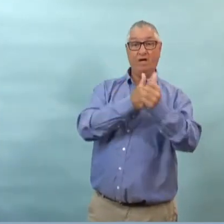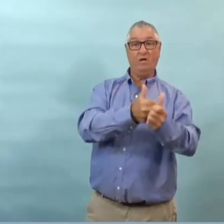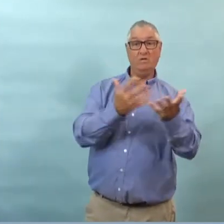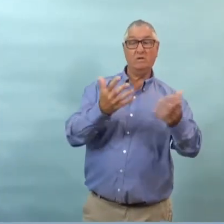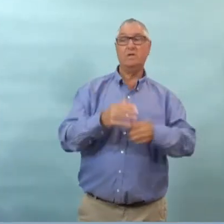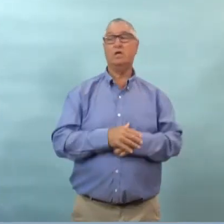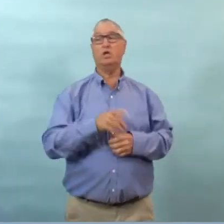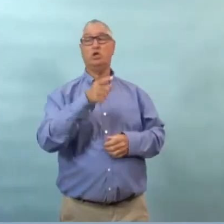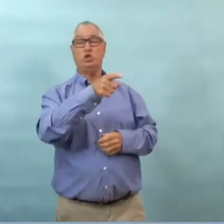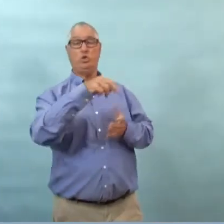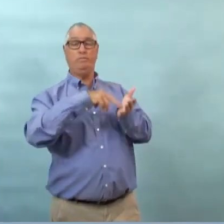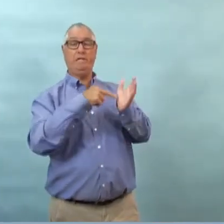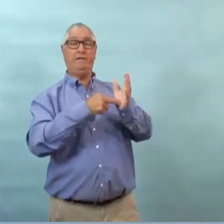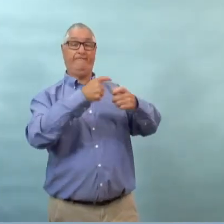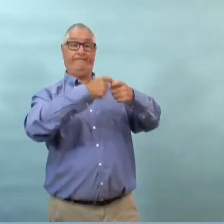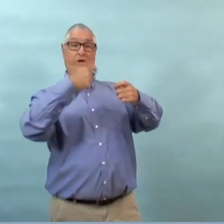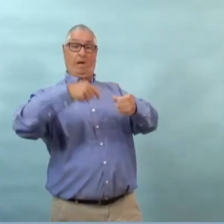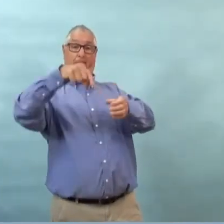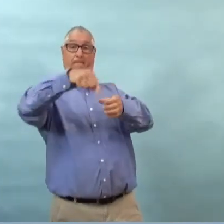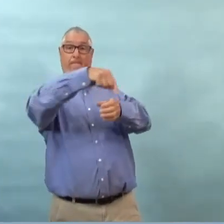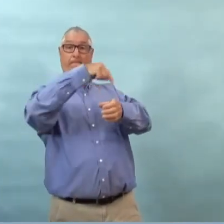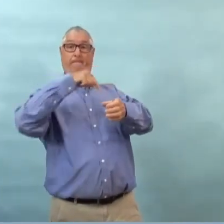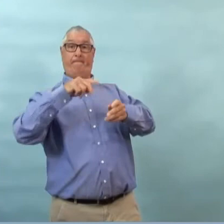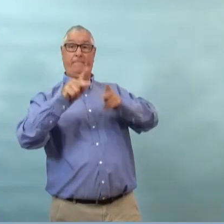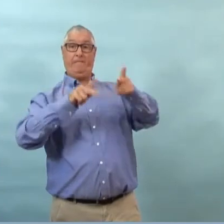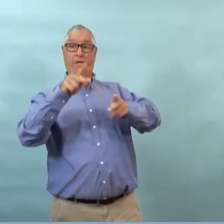est ce que vous parlez spécifiquement des cas qui sont dans les foyers d'éclosion